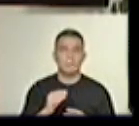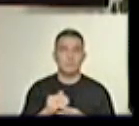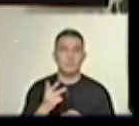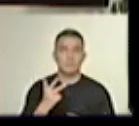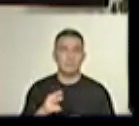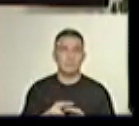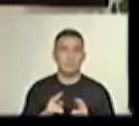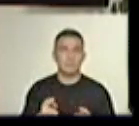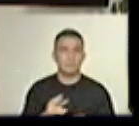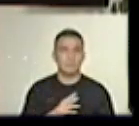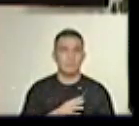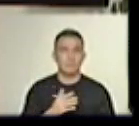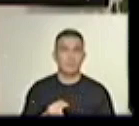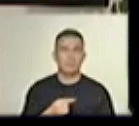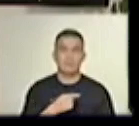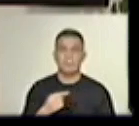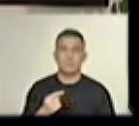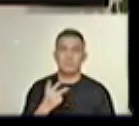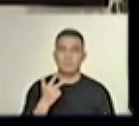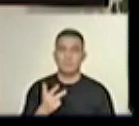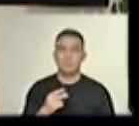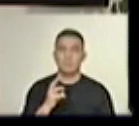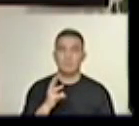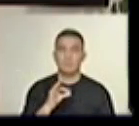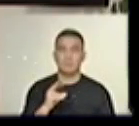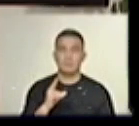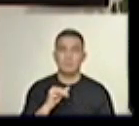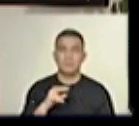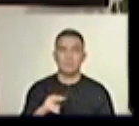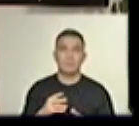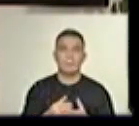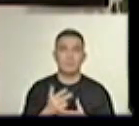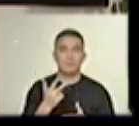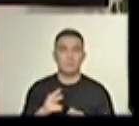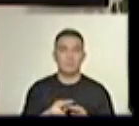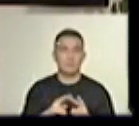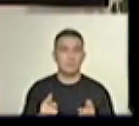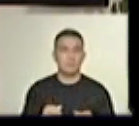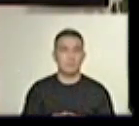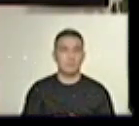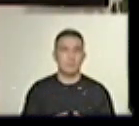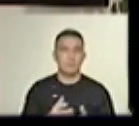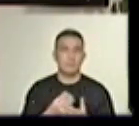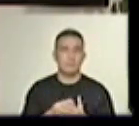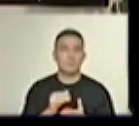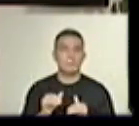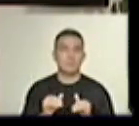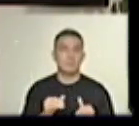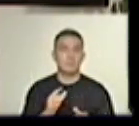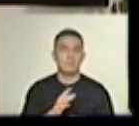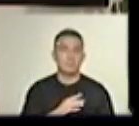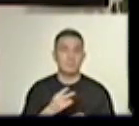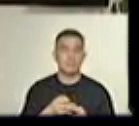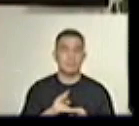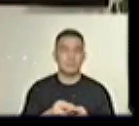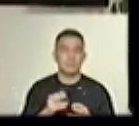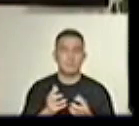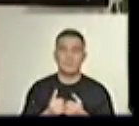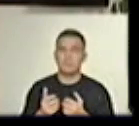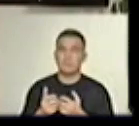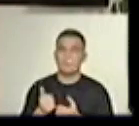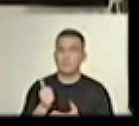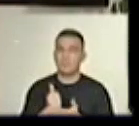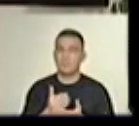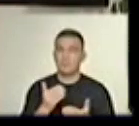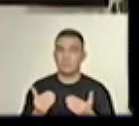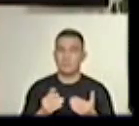teng. Chunki -3 ning moduli 3 ga teng. Mana shunday qilib, demak, sanoq boshidan berilgan nuqtagacha